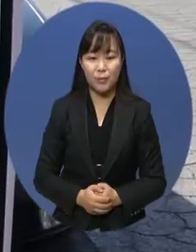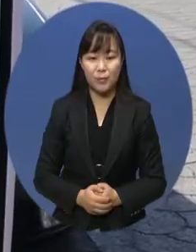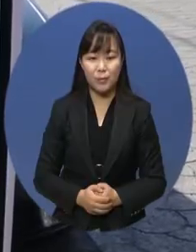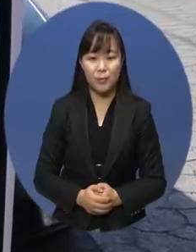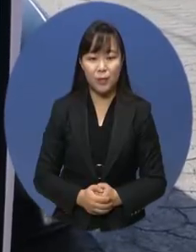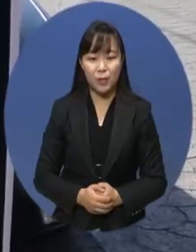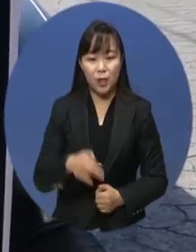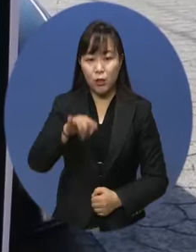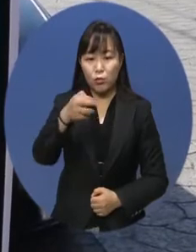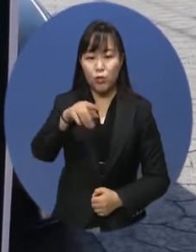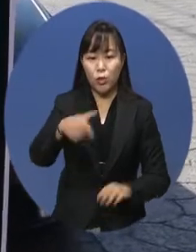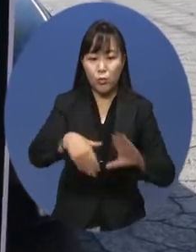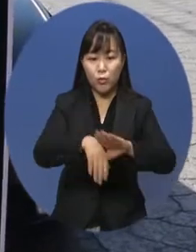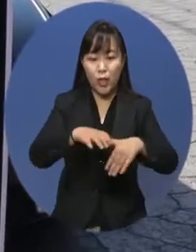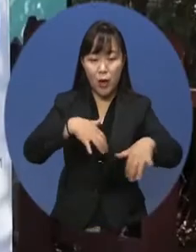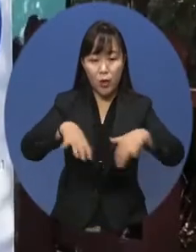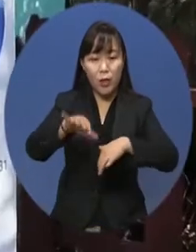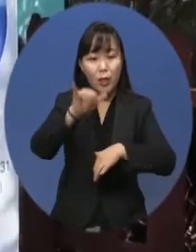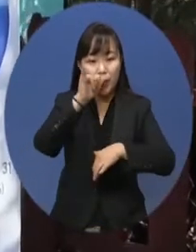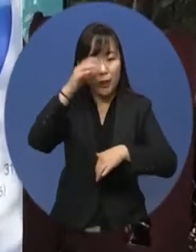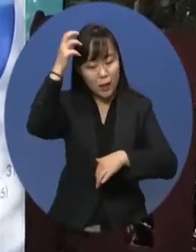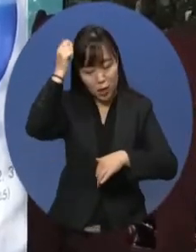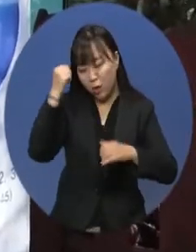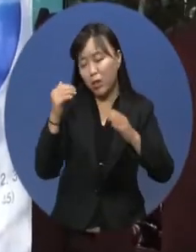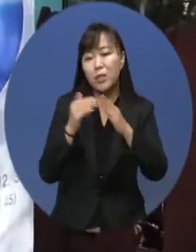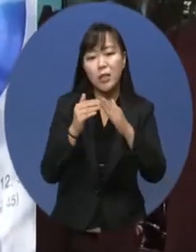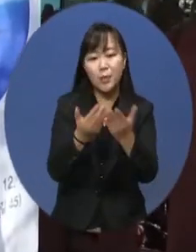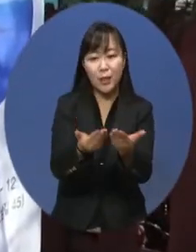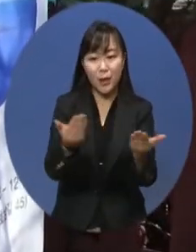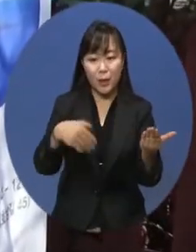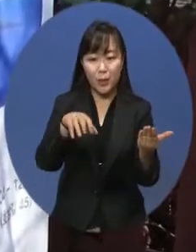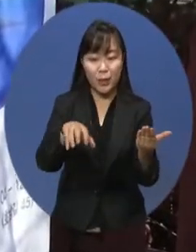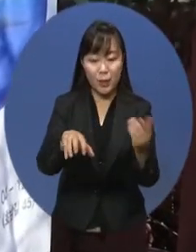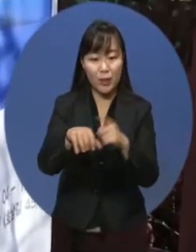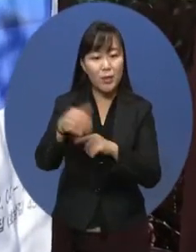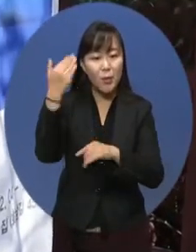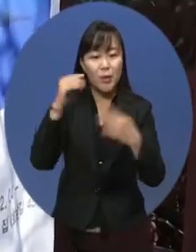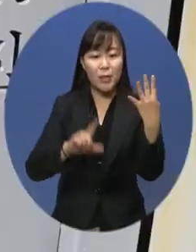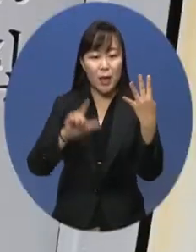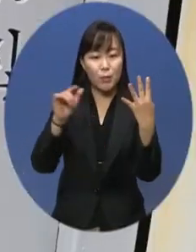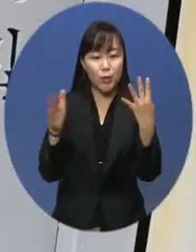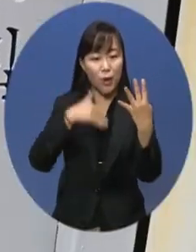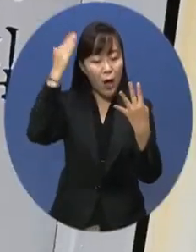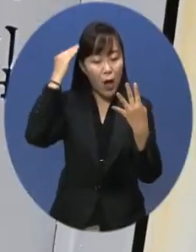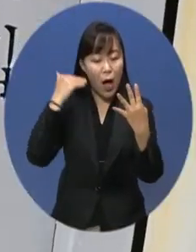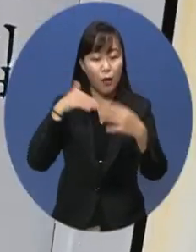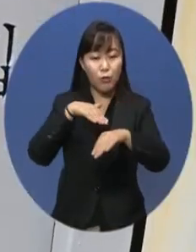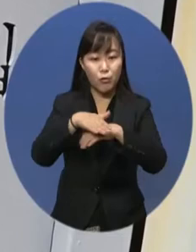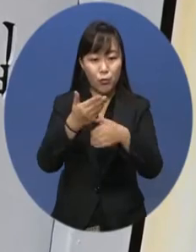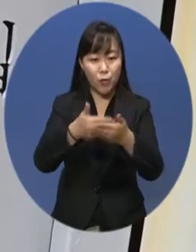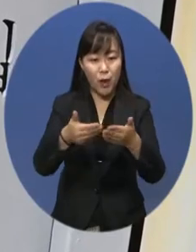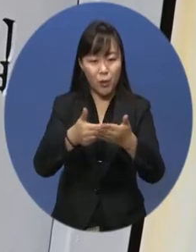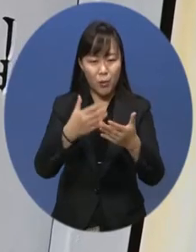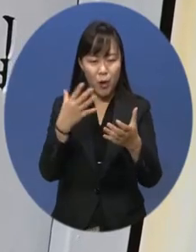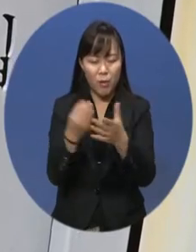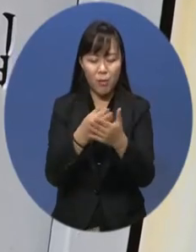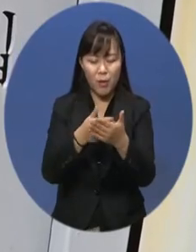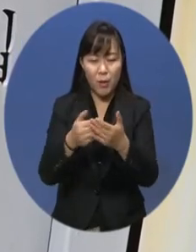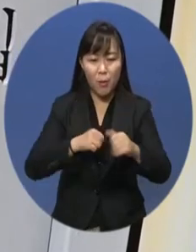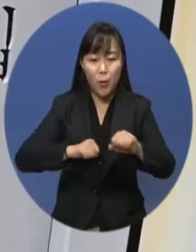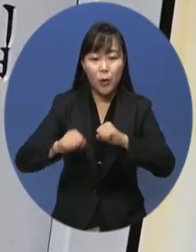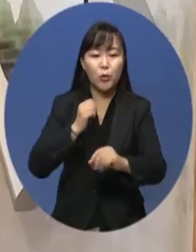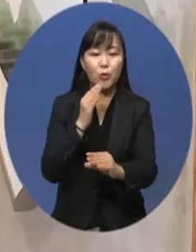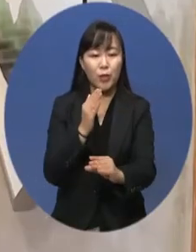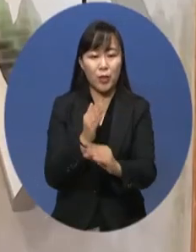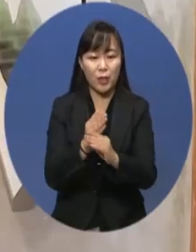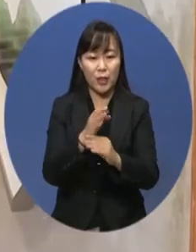순전 문화의 거리에 위치한 기억의 집 갤러리 에서는 지난 4일부터 한국화 로 왕성한 작품 활동을